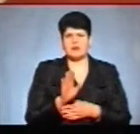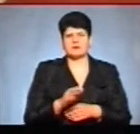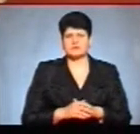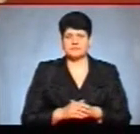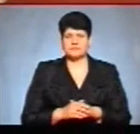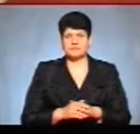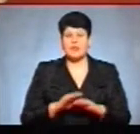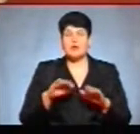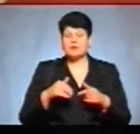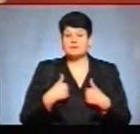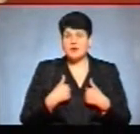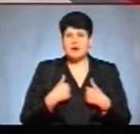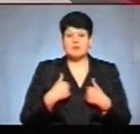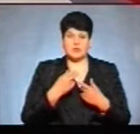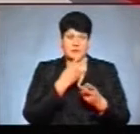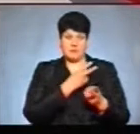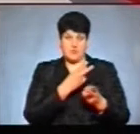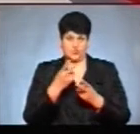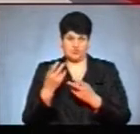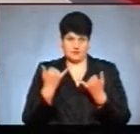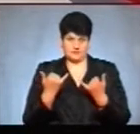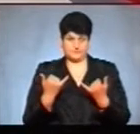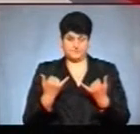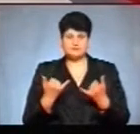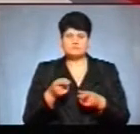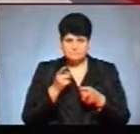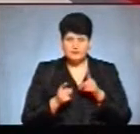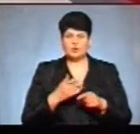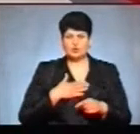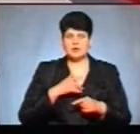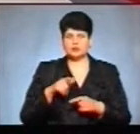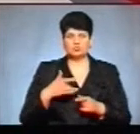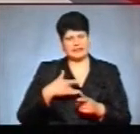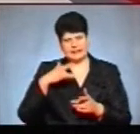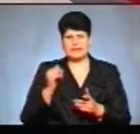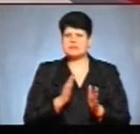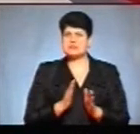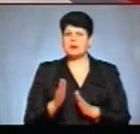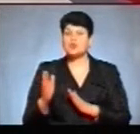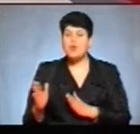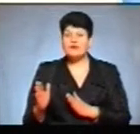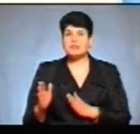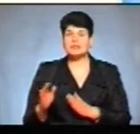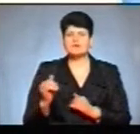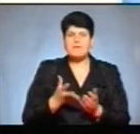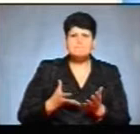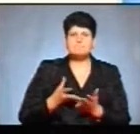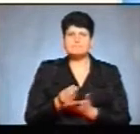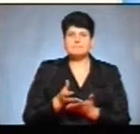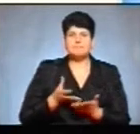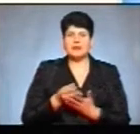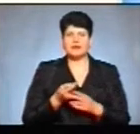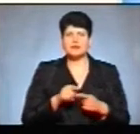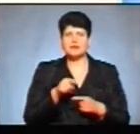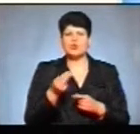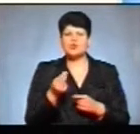І по тому, як я зараз бачу по динаміці, дійсно, у нас люди достатньо дисципліновані, і вони платять ті кошти,